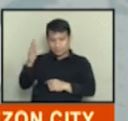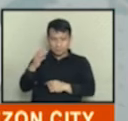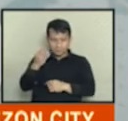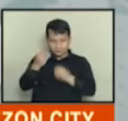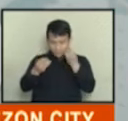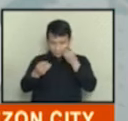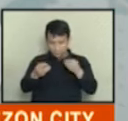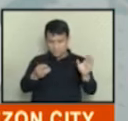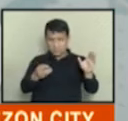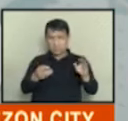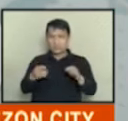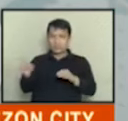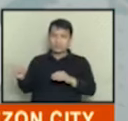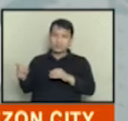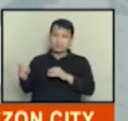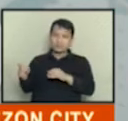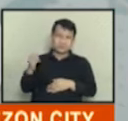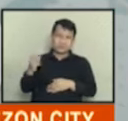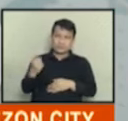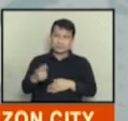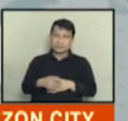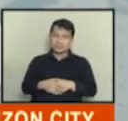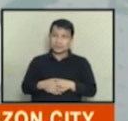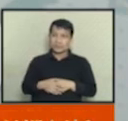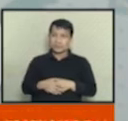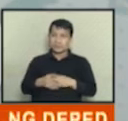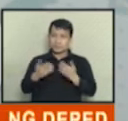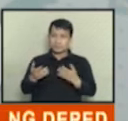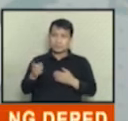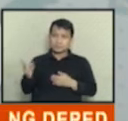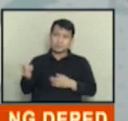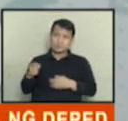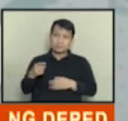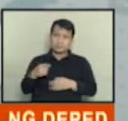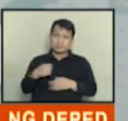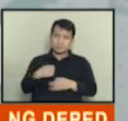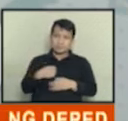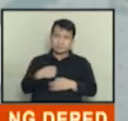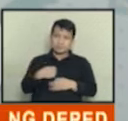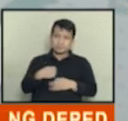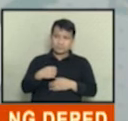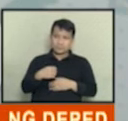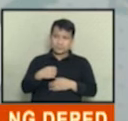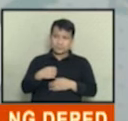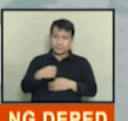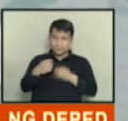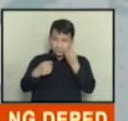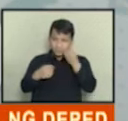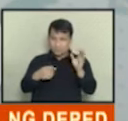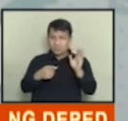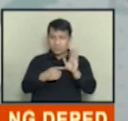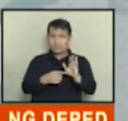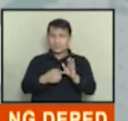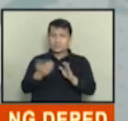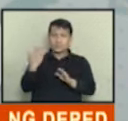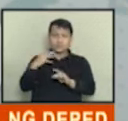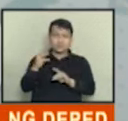ako... May luha talaga? Opo, opo. So, pinatawad mo naman? Mm-hmm. Then, nung umuwi ako ng